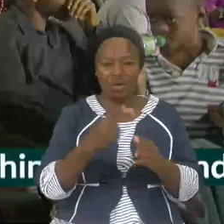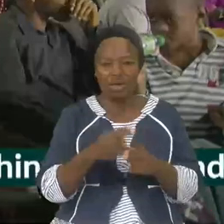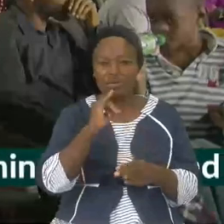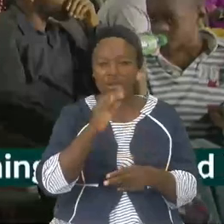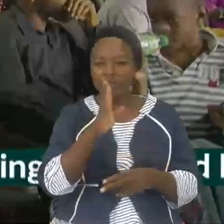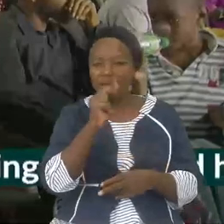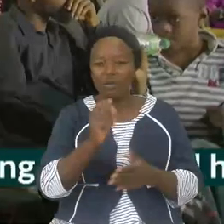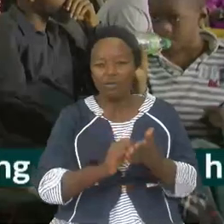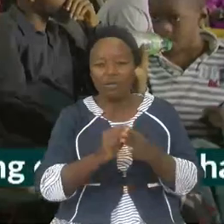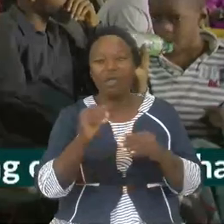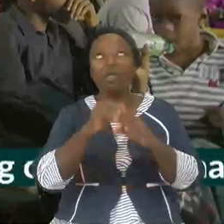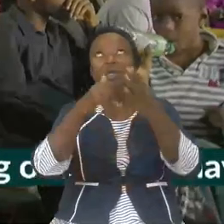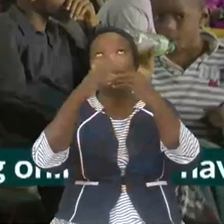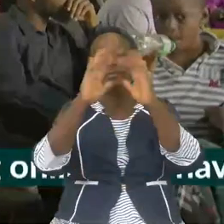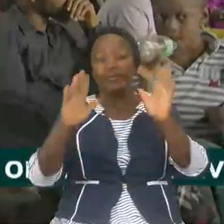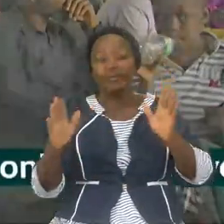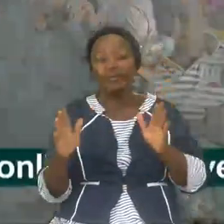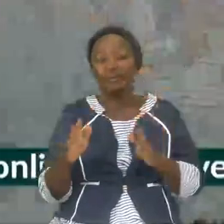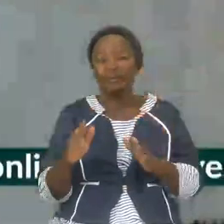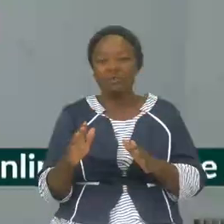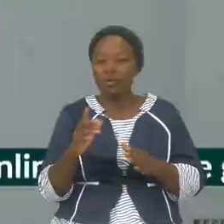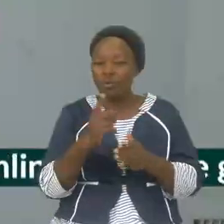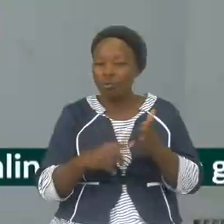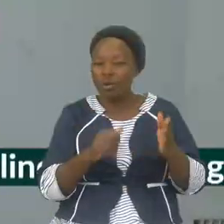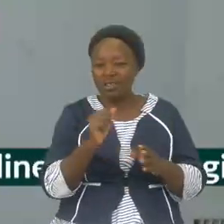Comme les conseillers écrivent vos noms,